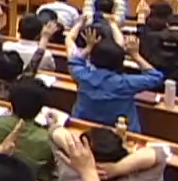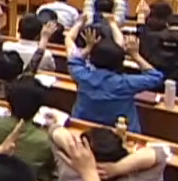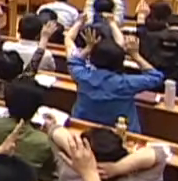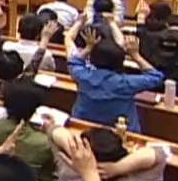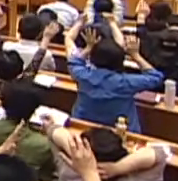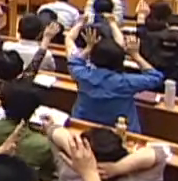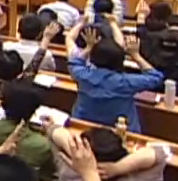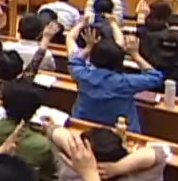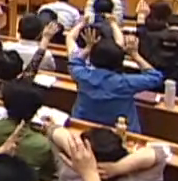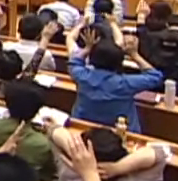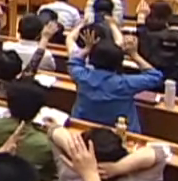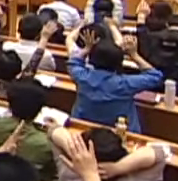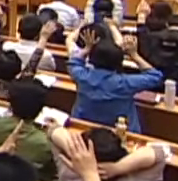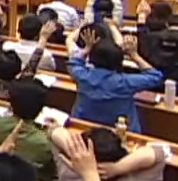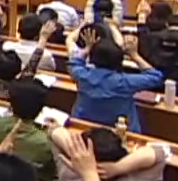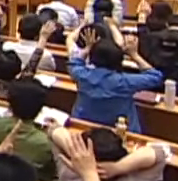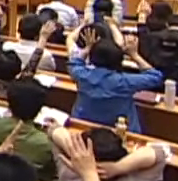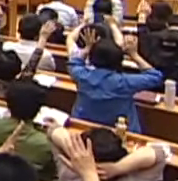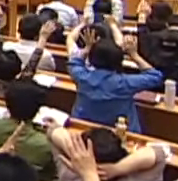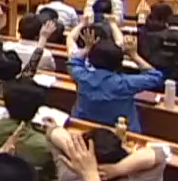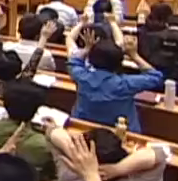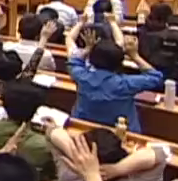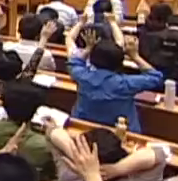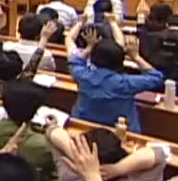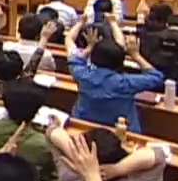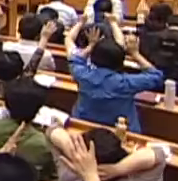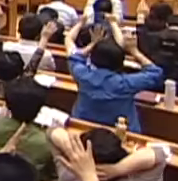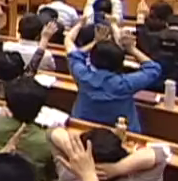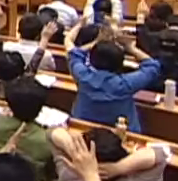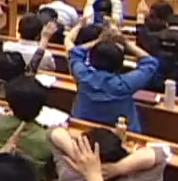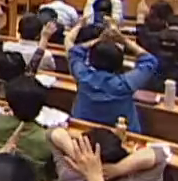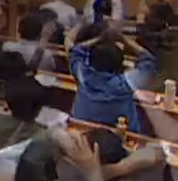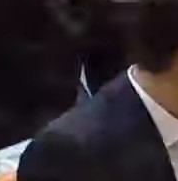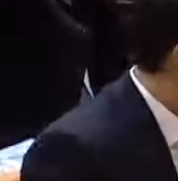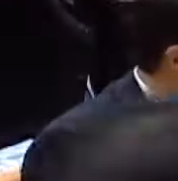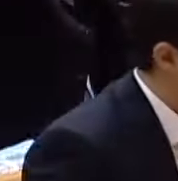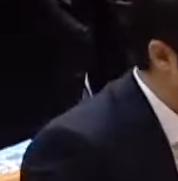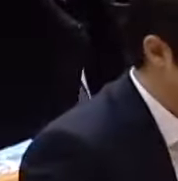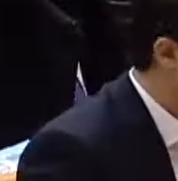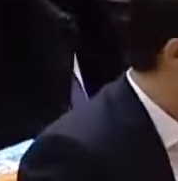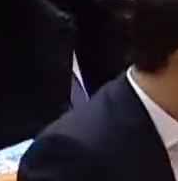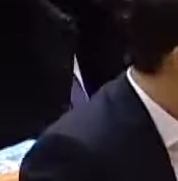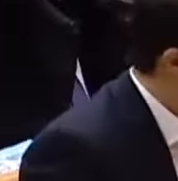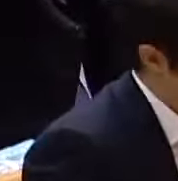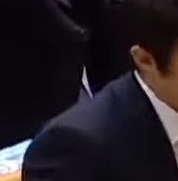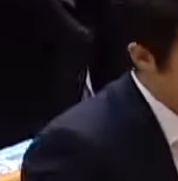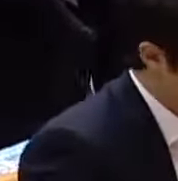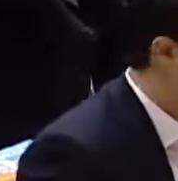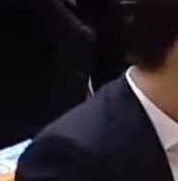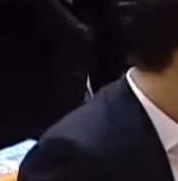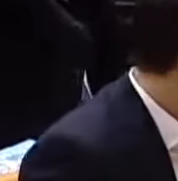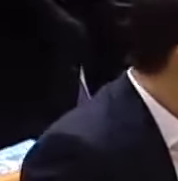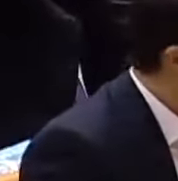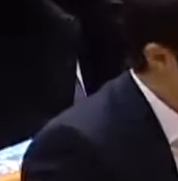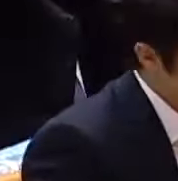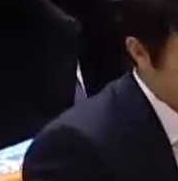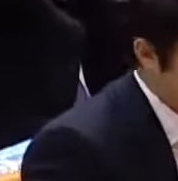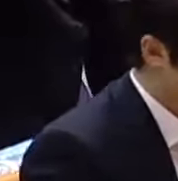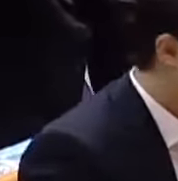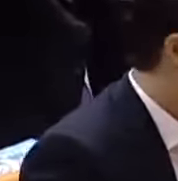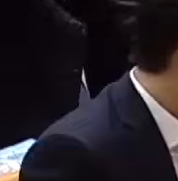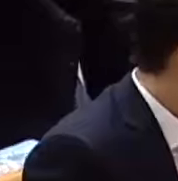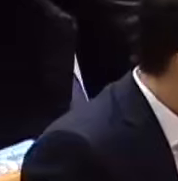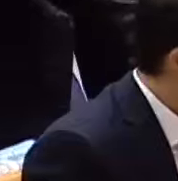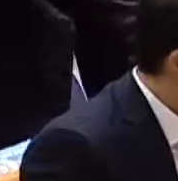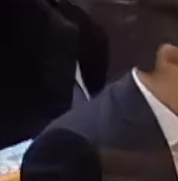도와주시고 성령으로 예수를 알고 성령으로 예수 심정을 만나고 성령으로 예수를 경험하여